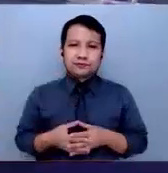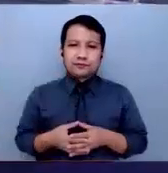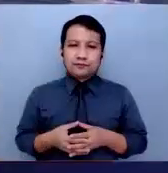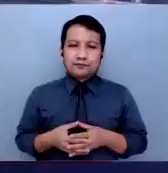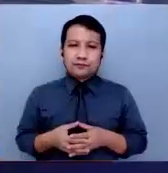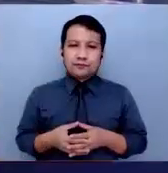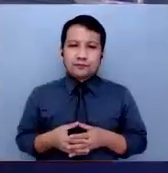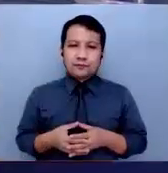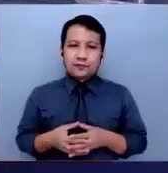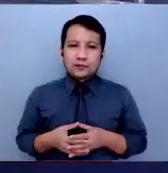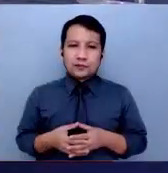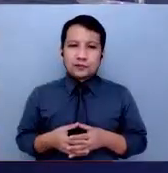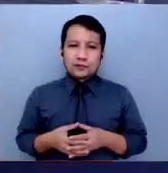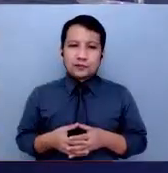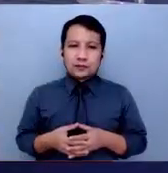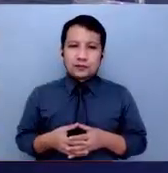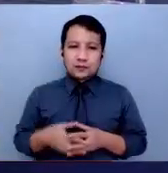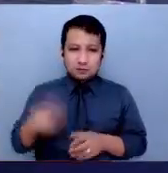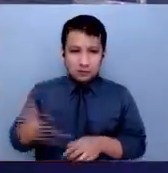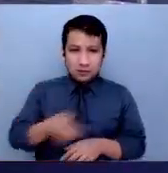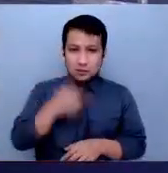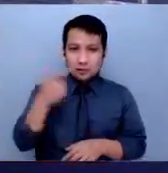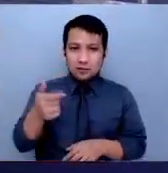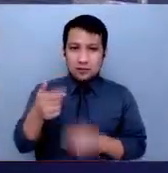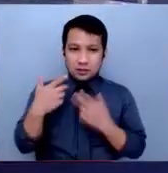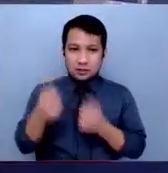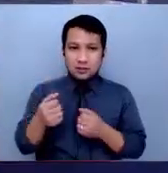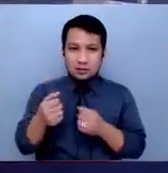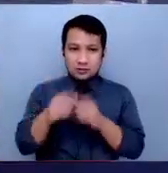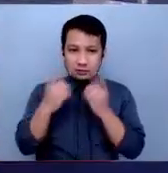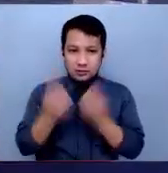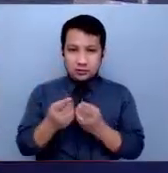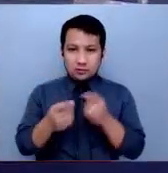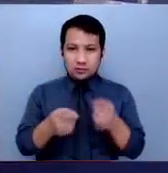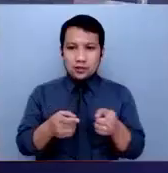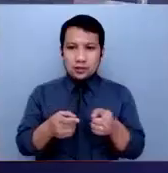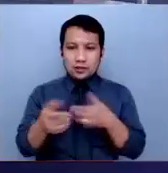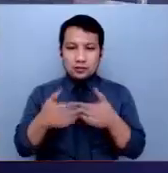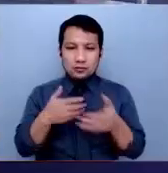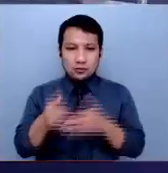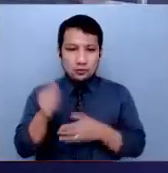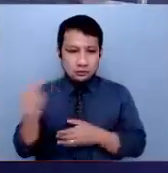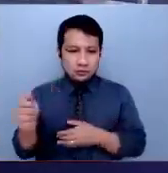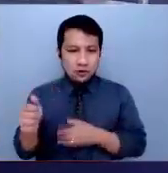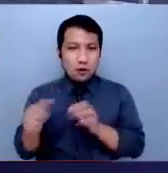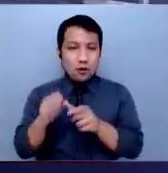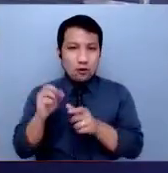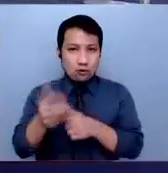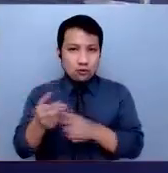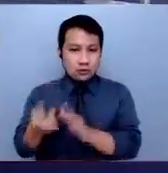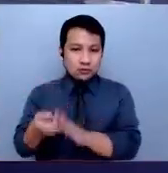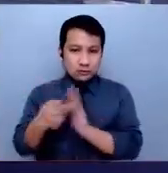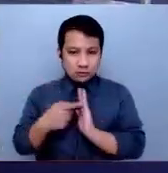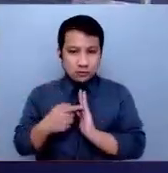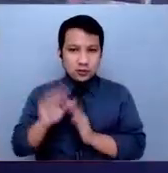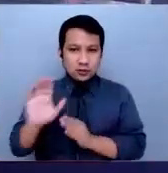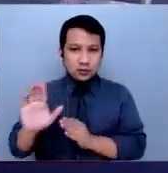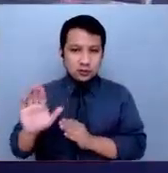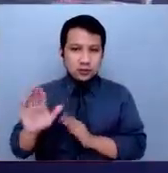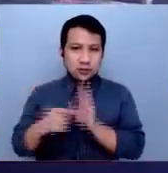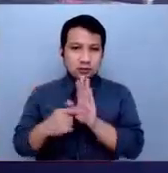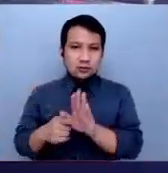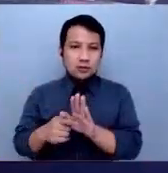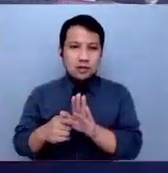Sa matagal na panahon po, pinalaga ng Health Department ang mga panukalang gawing mandatory o kaya required itong pagbabakuna laban sa